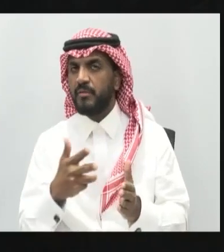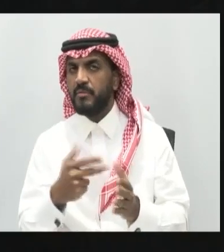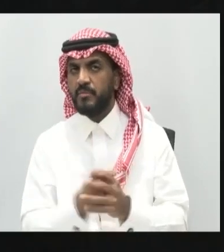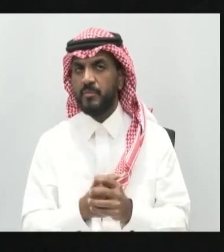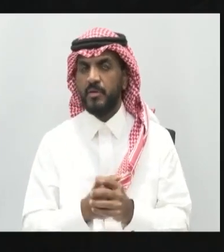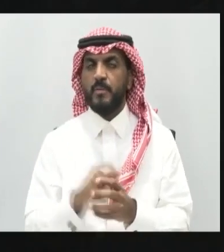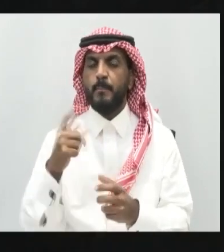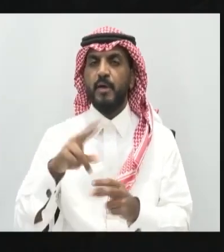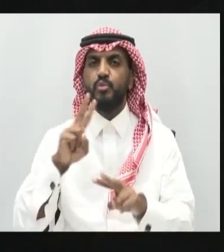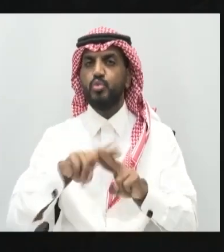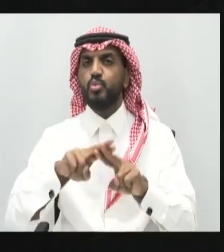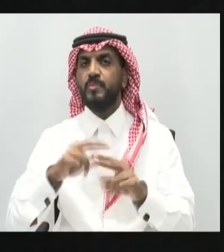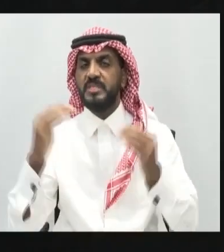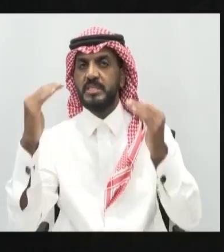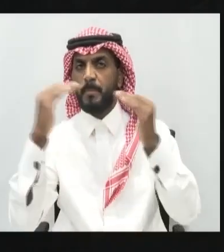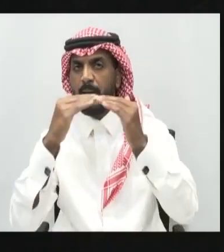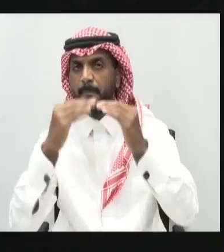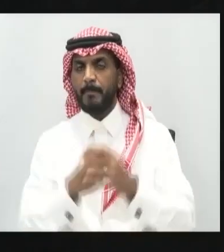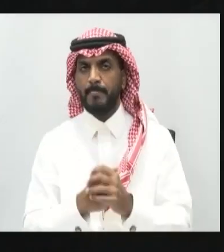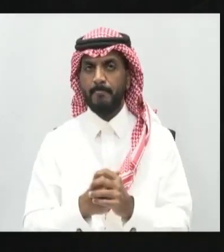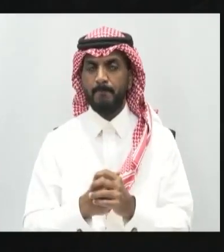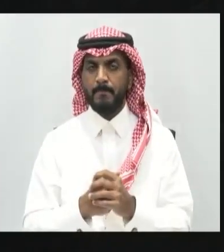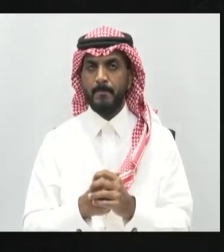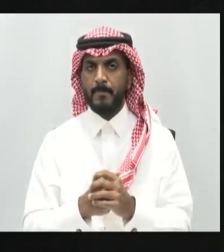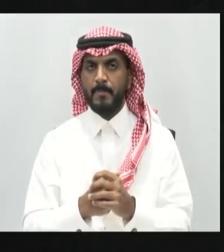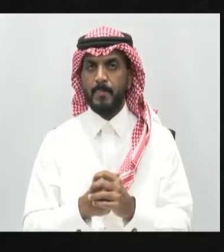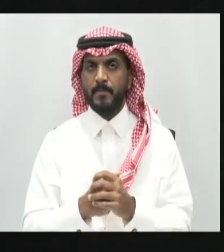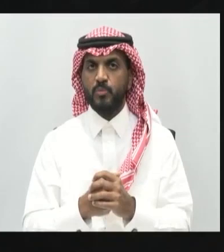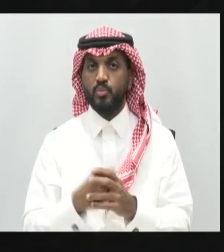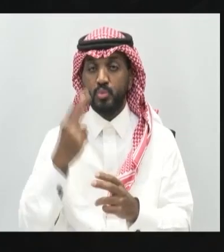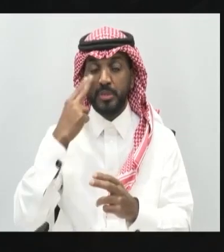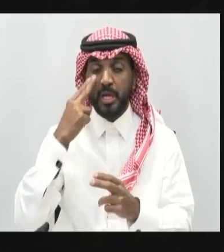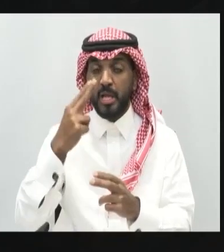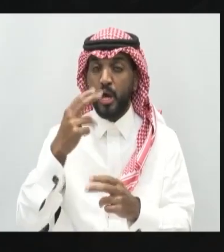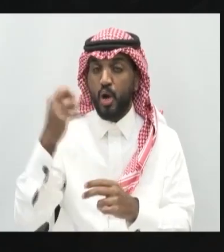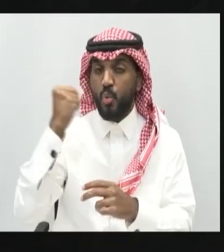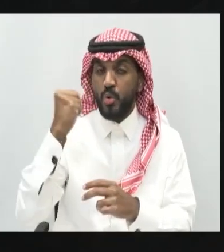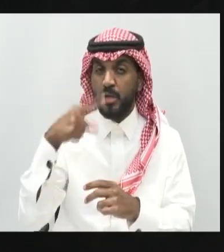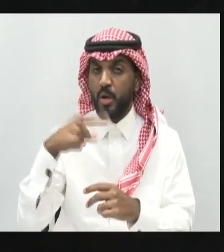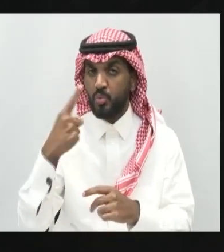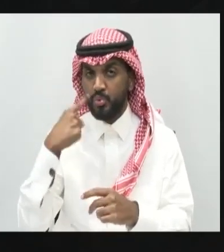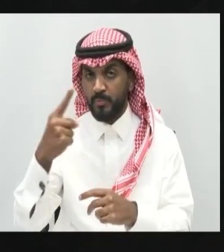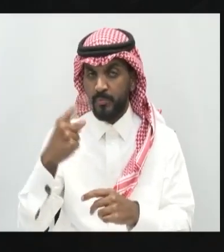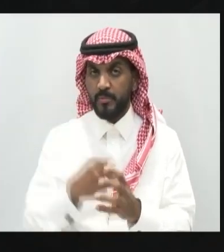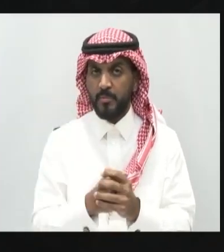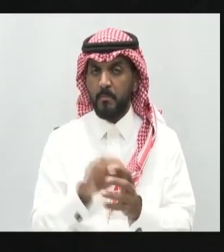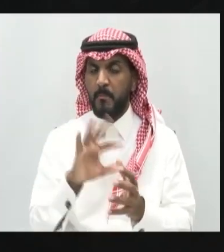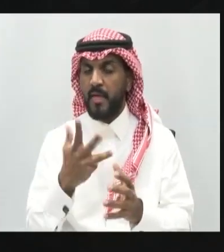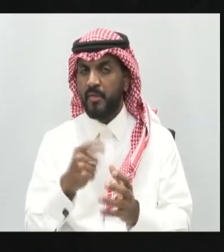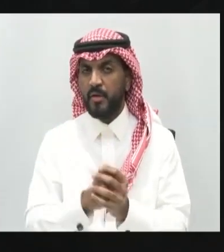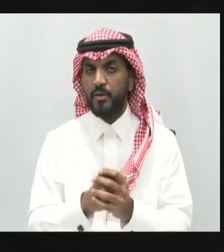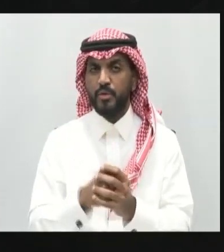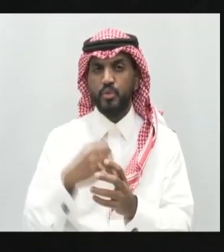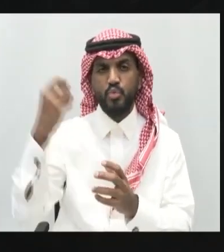النجوم في السماء لمعانها قوي وبعض النجوم لمعانها